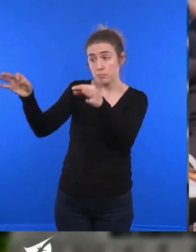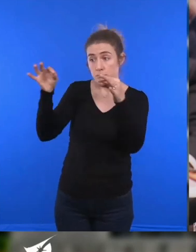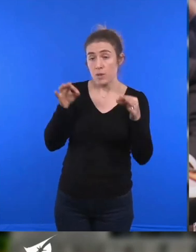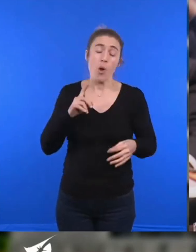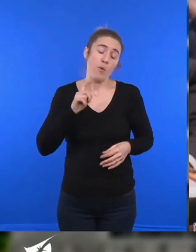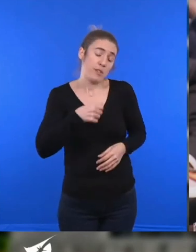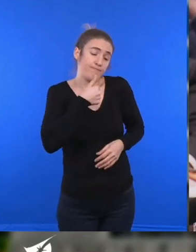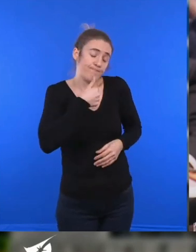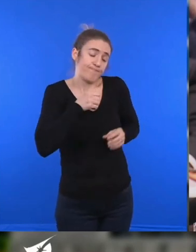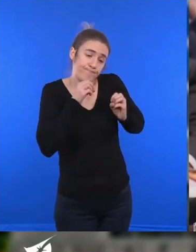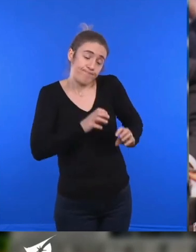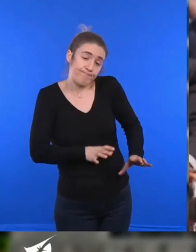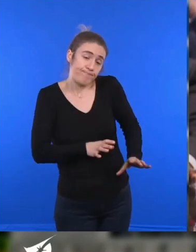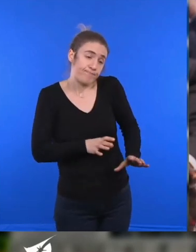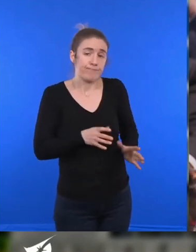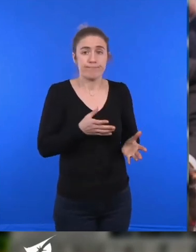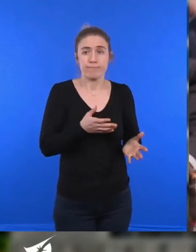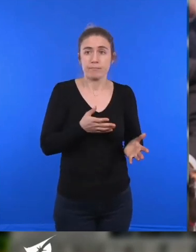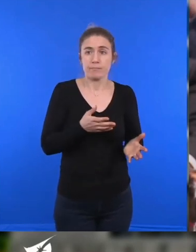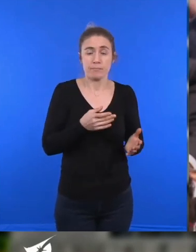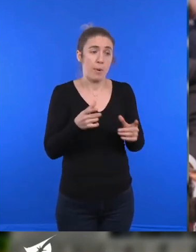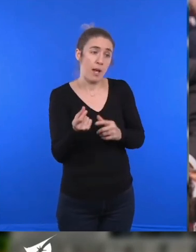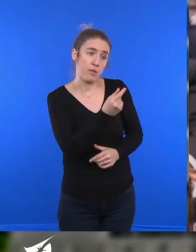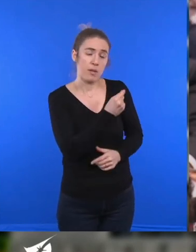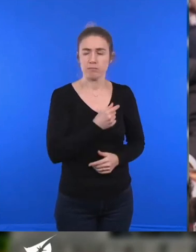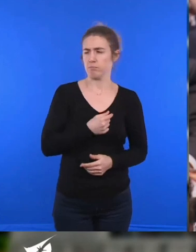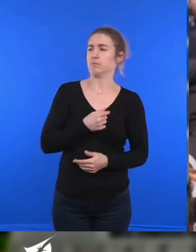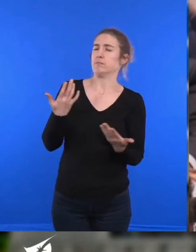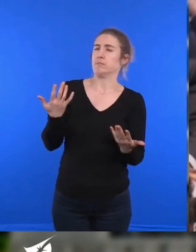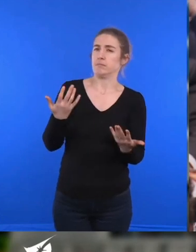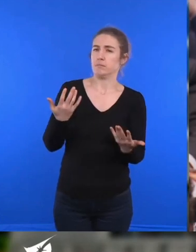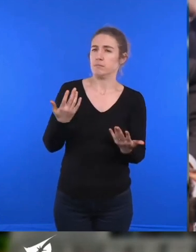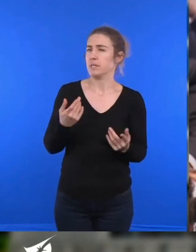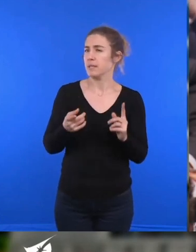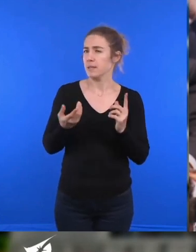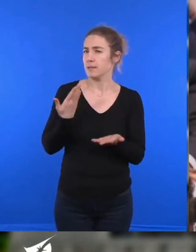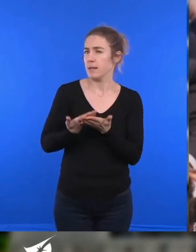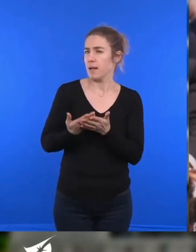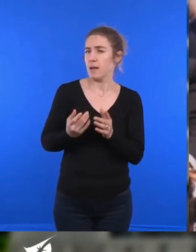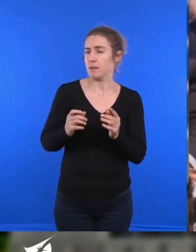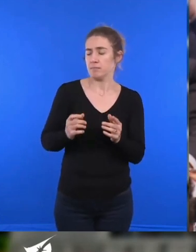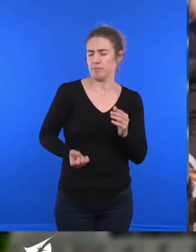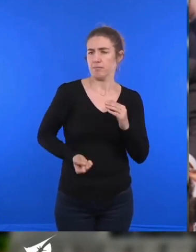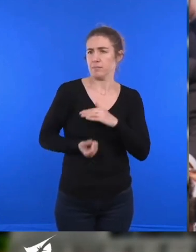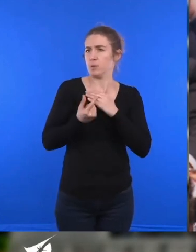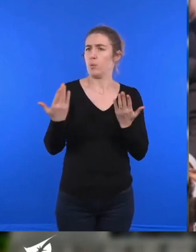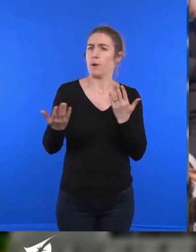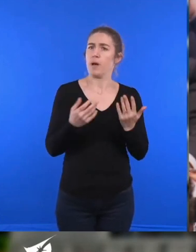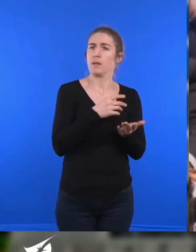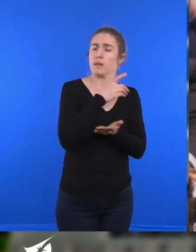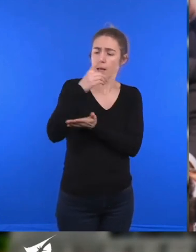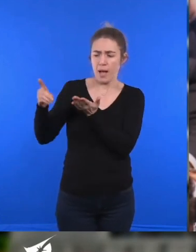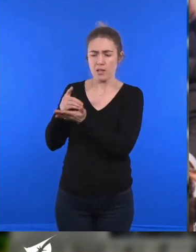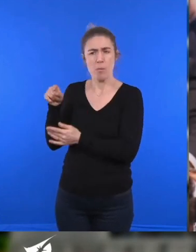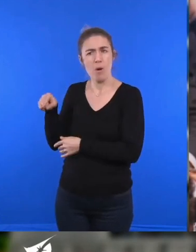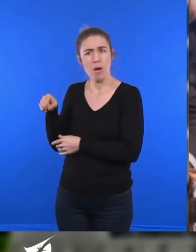à la plupart de nos partenariats. Et voilà la différence principale avec le département de Loire-Atlantique qui, lui, reste